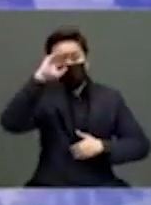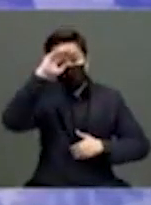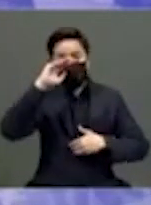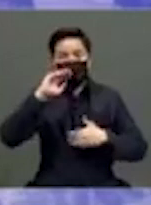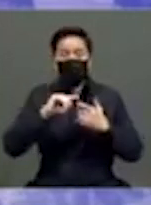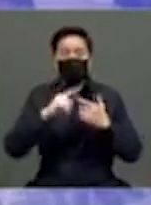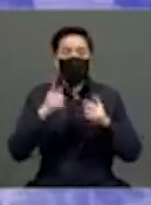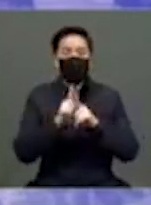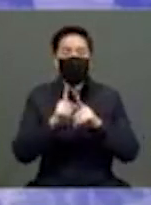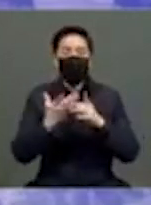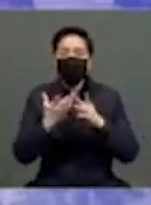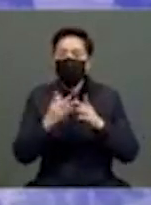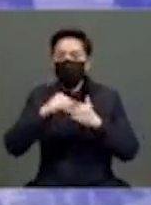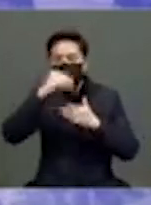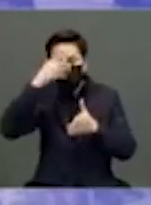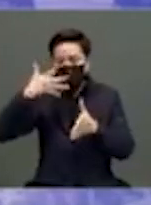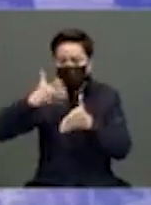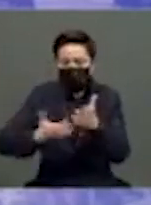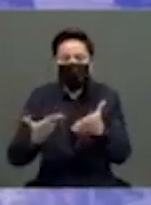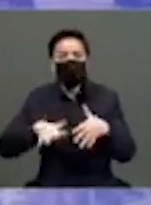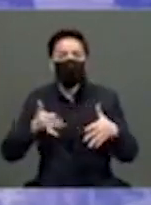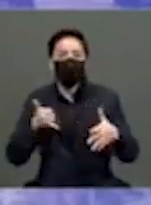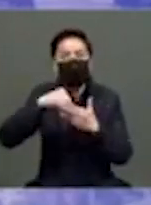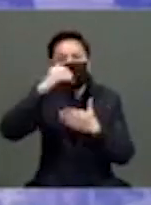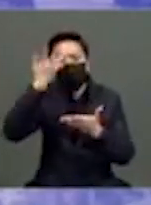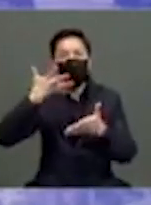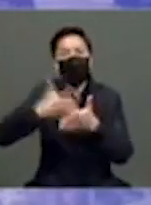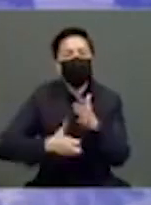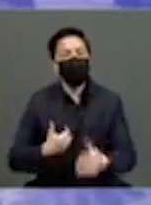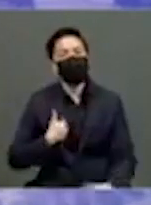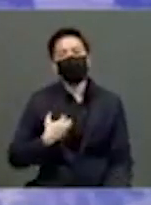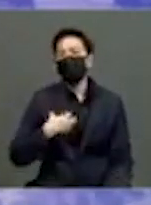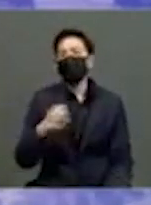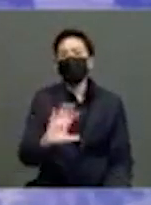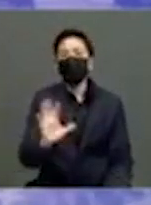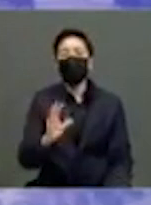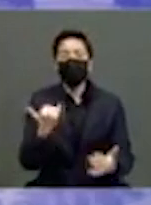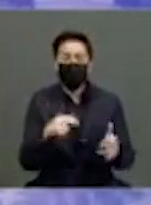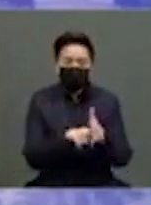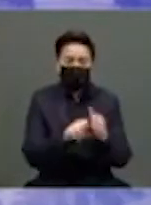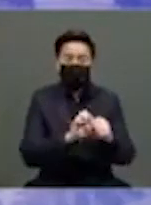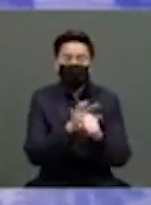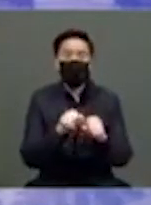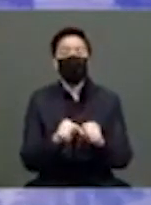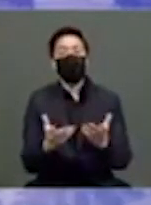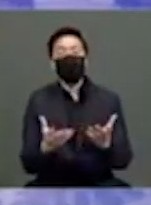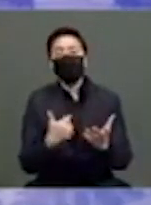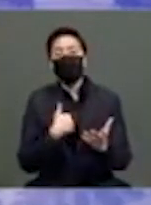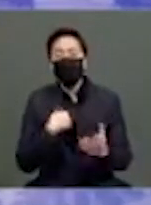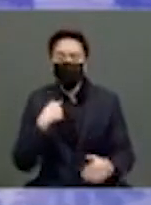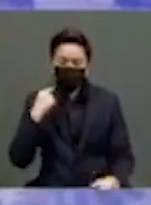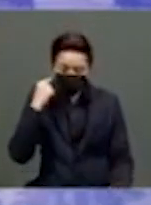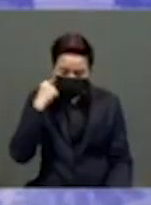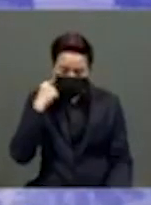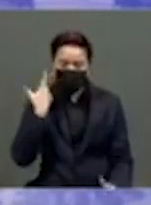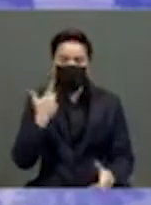ไม่ปิดกั้นการเรียนรู้ของทุกๆคนนะครับก็สิ่งที่เกิดขึ้นก็ก็ผมก็ฟัง